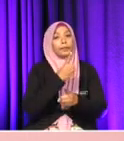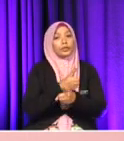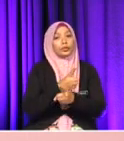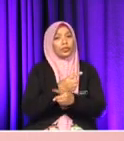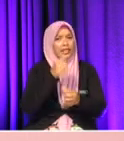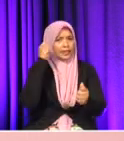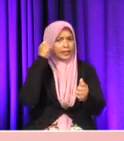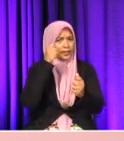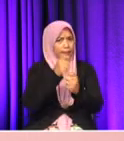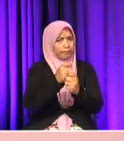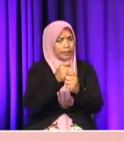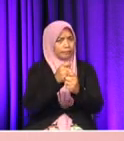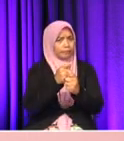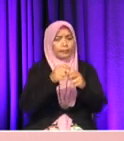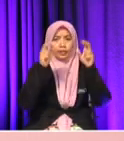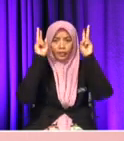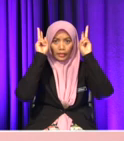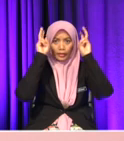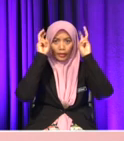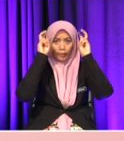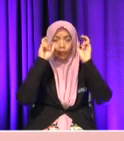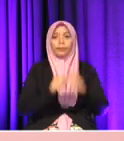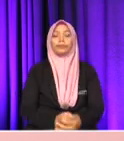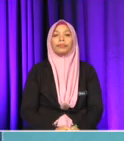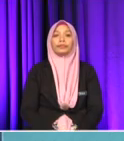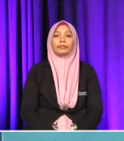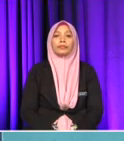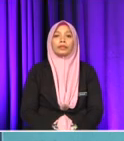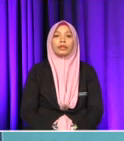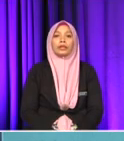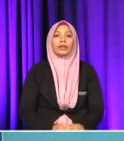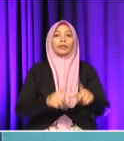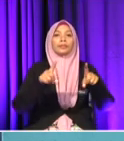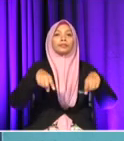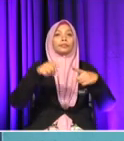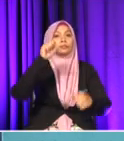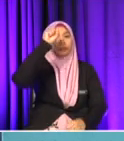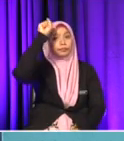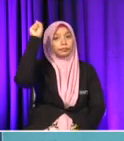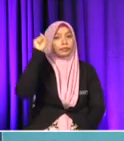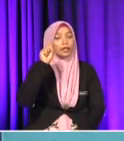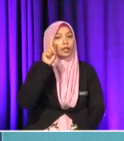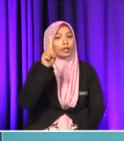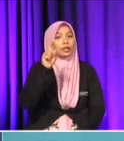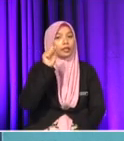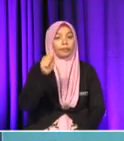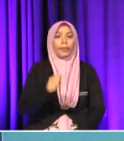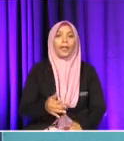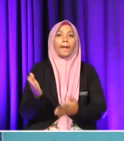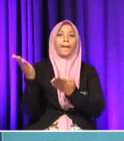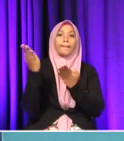tema Oke kita pergi semula kepada soal yang satu i tadi dan saya itu